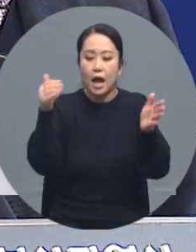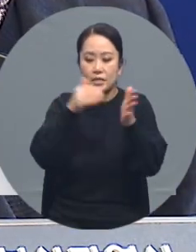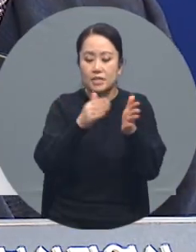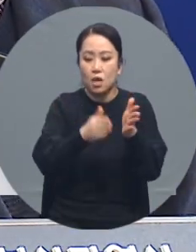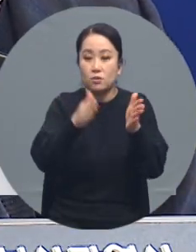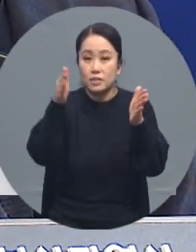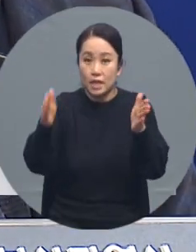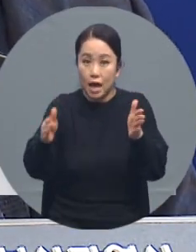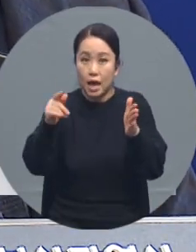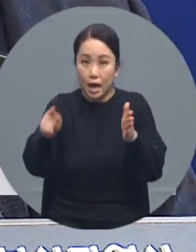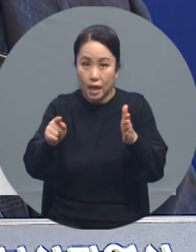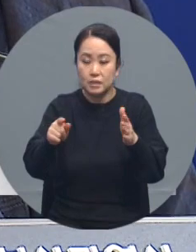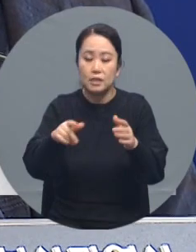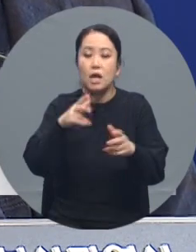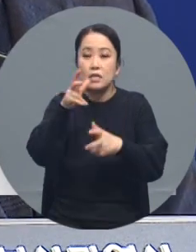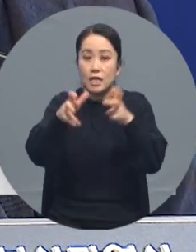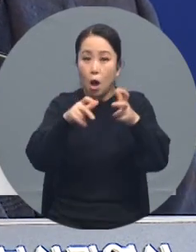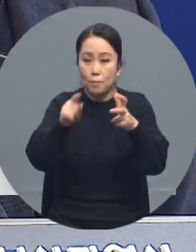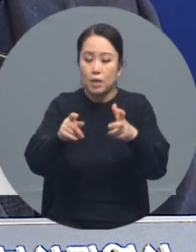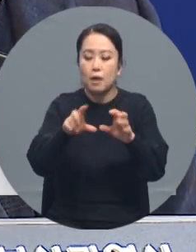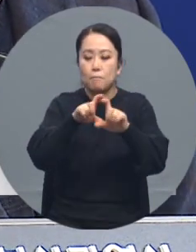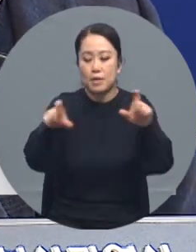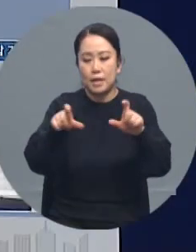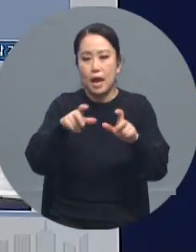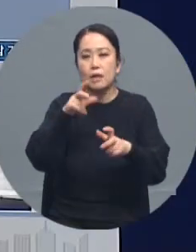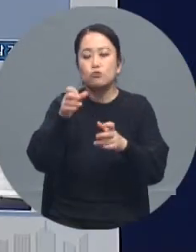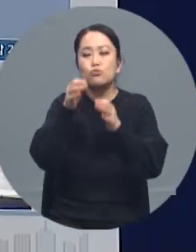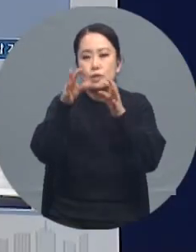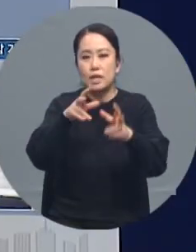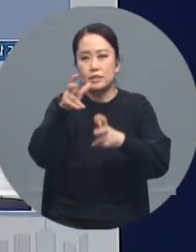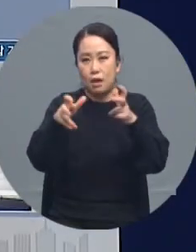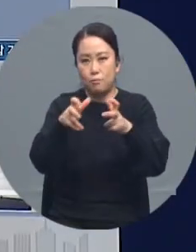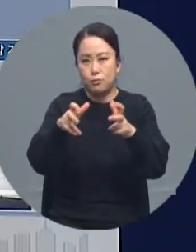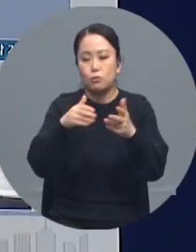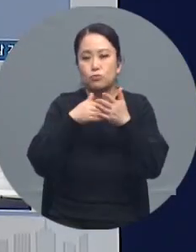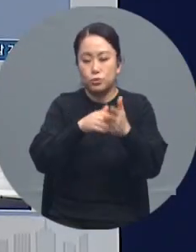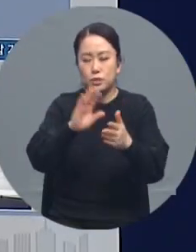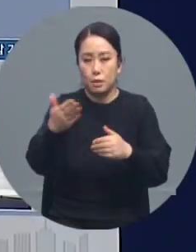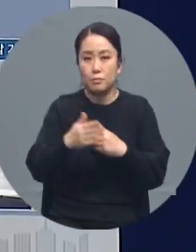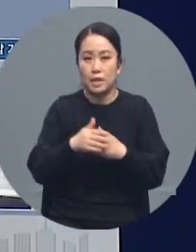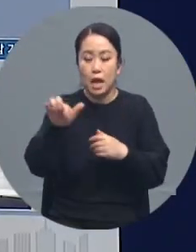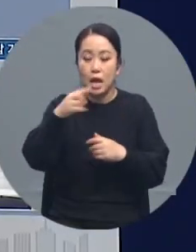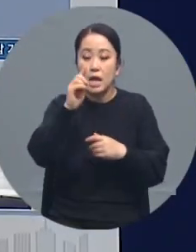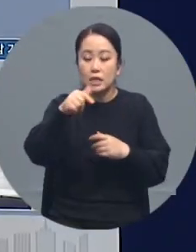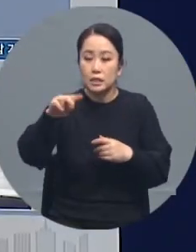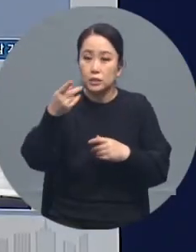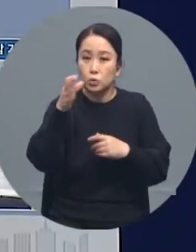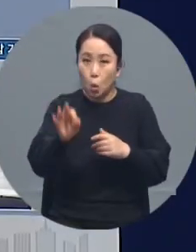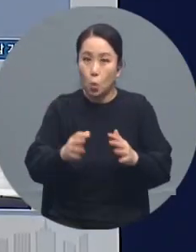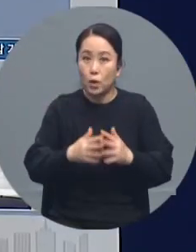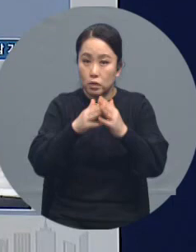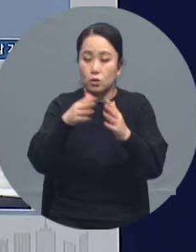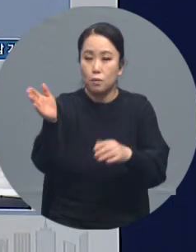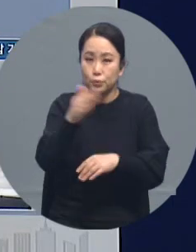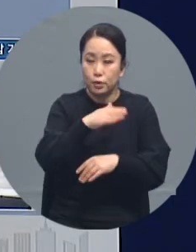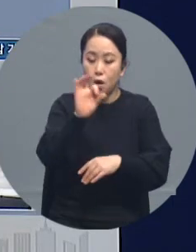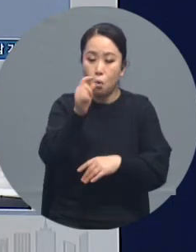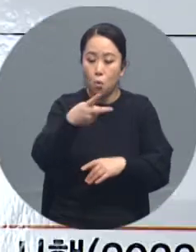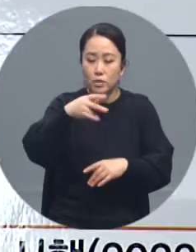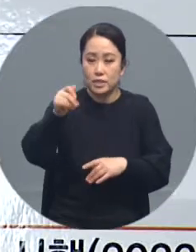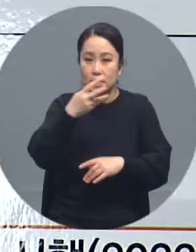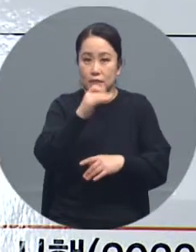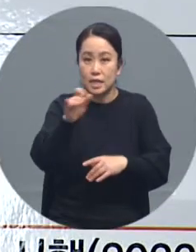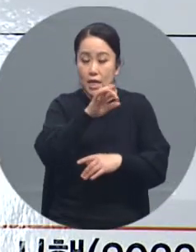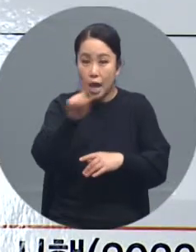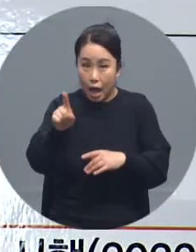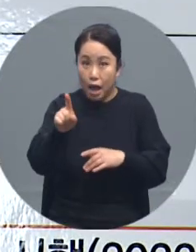민간 투자 사업으로 추진됩니다. 부산시는 최근 극동건설로부터 오시리아선 민간 투자 사업 최초